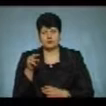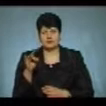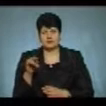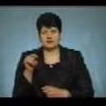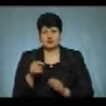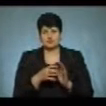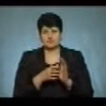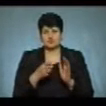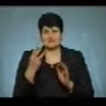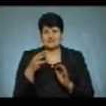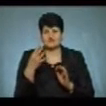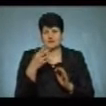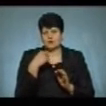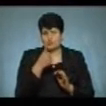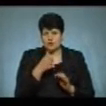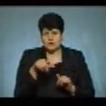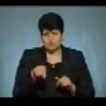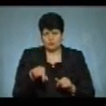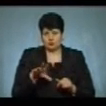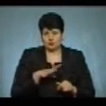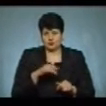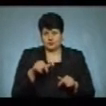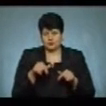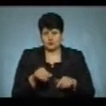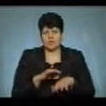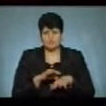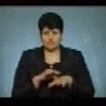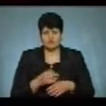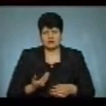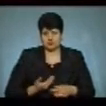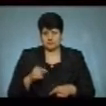1931-му, десь 1934-х роках тут був, як провадив місії і тут жив.